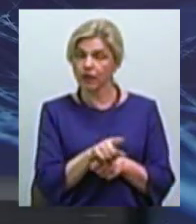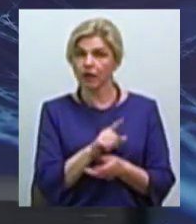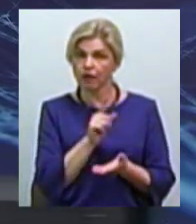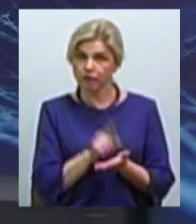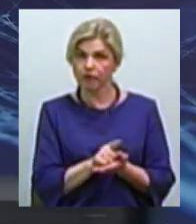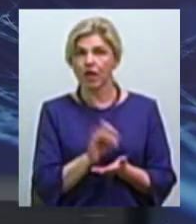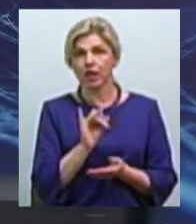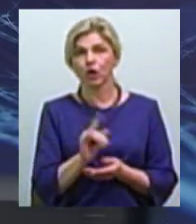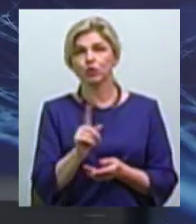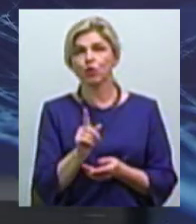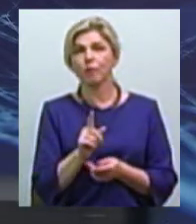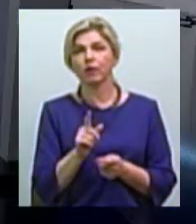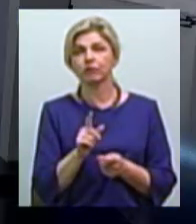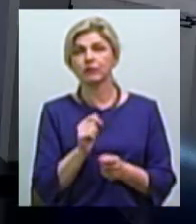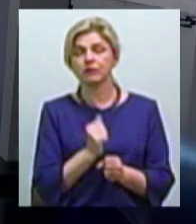щоб пройти ветеринарну